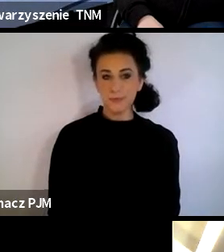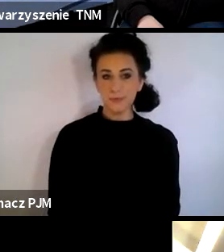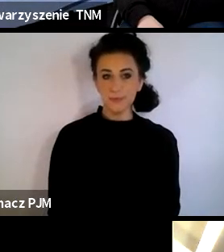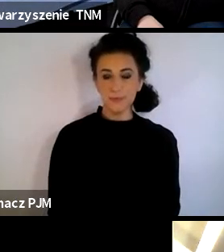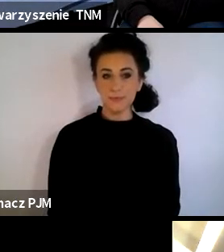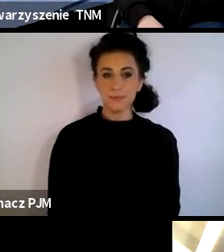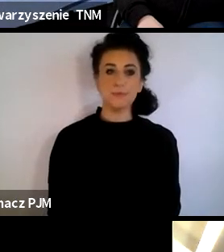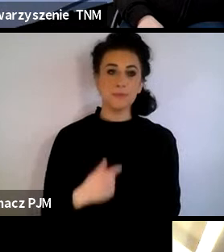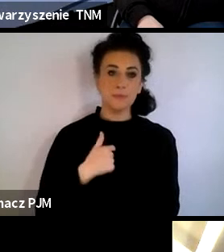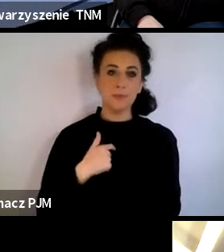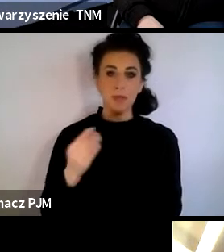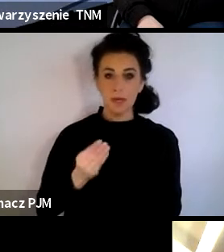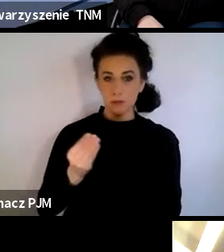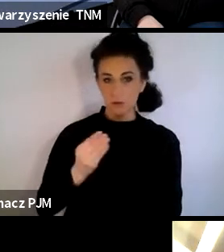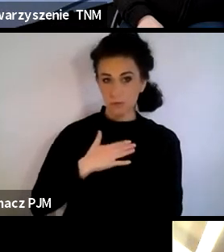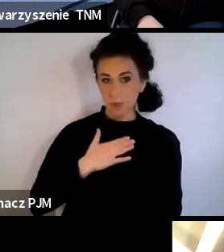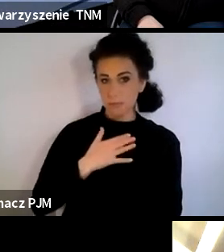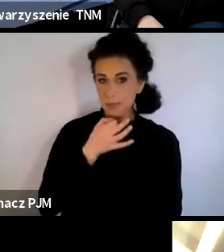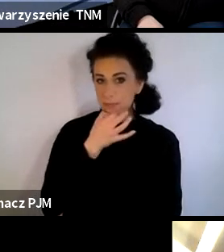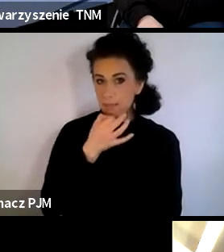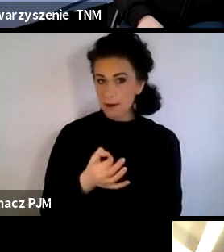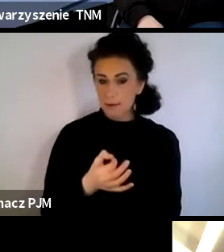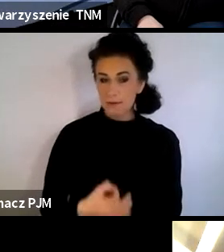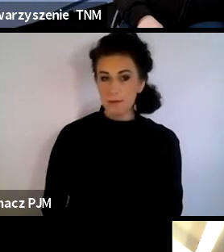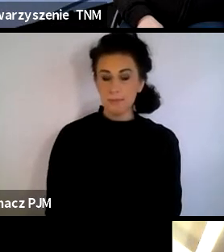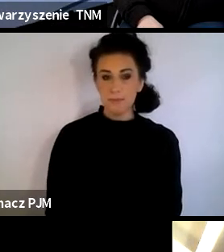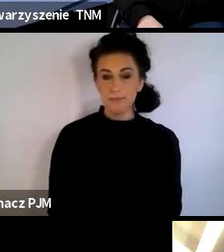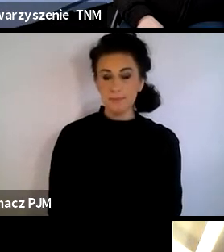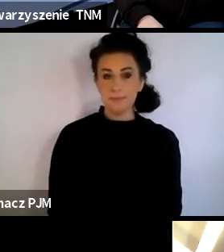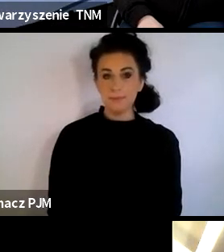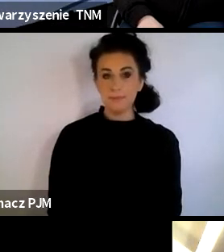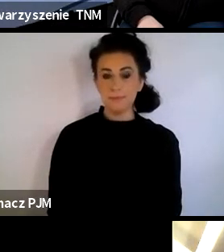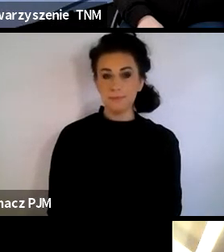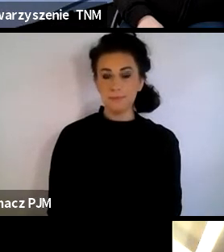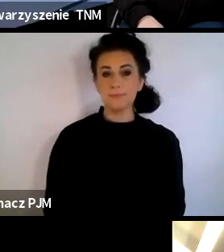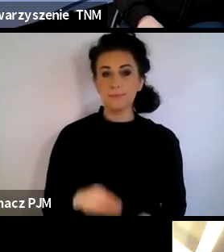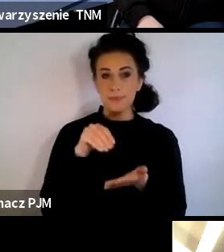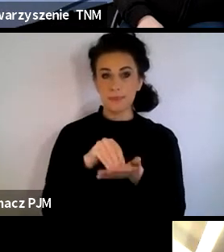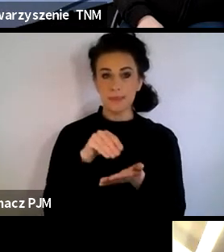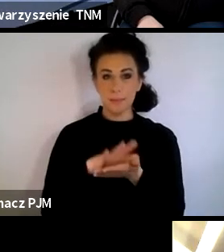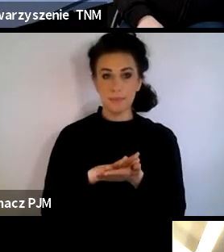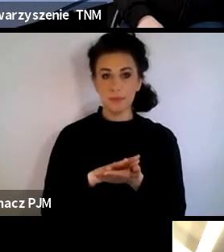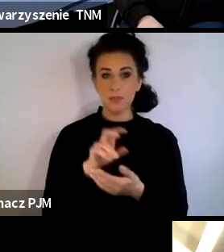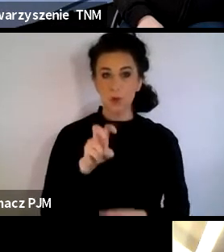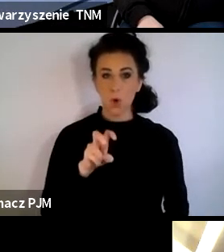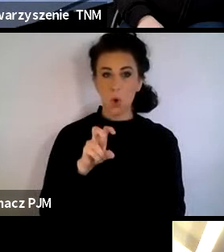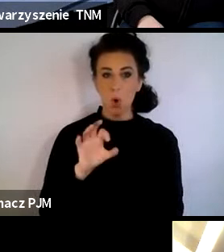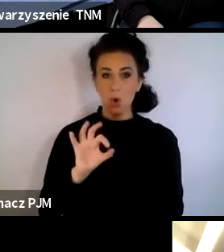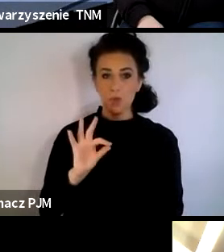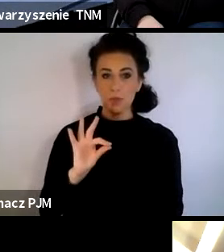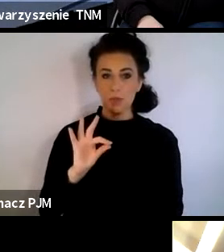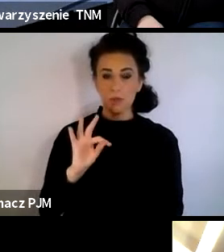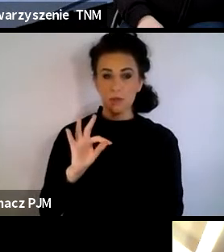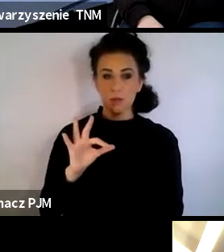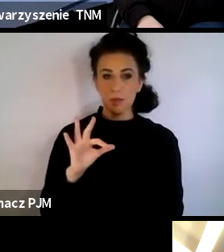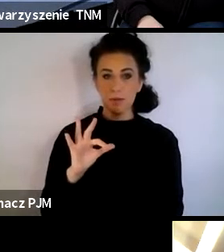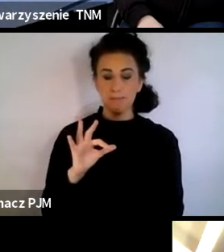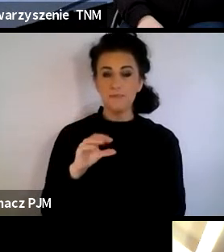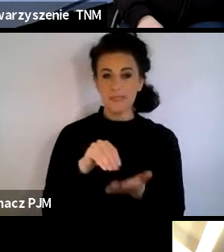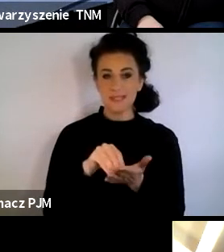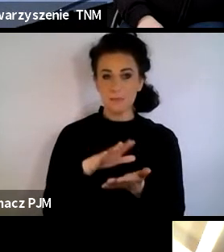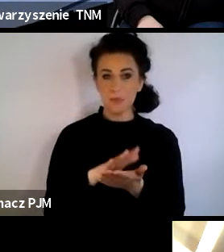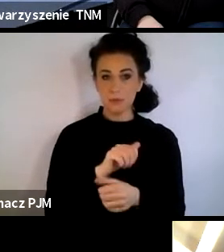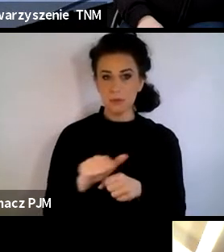To ja mam jeszcze takie pytanie odnośnie nagrań, ponieważ tutaj widzę, że host nagrywa całe